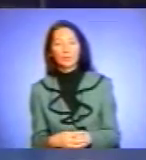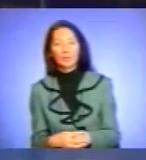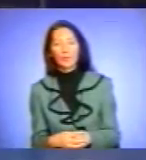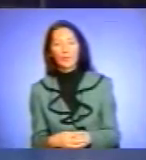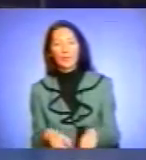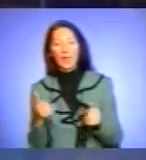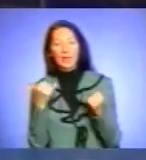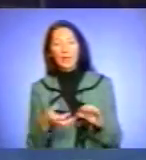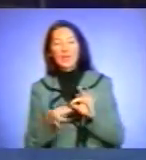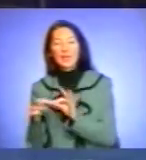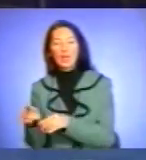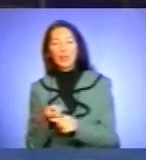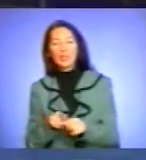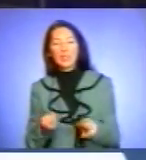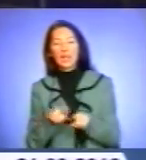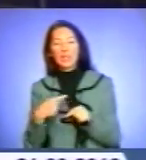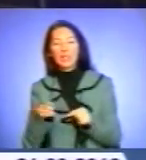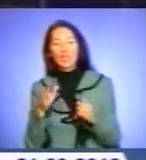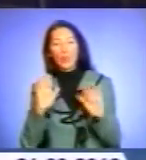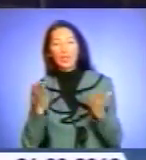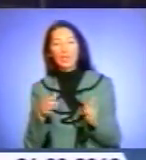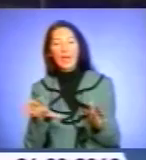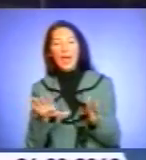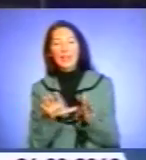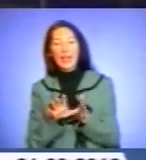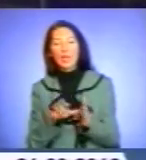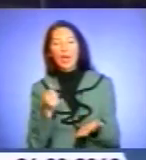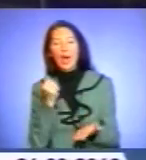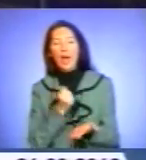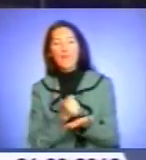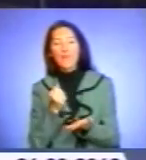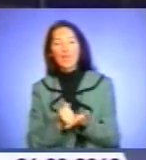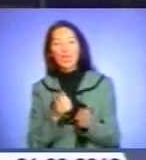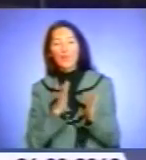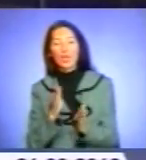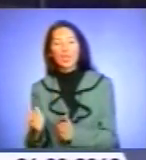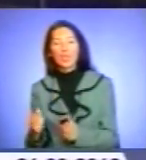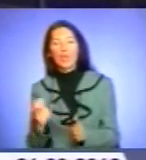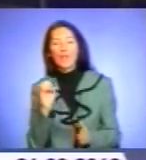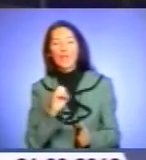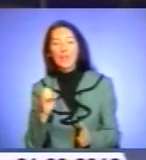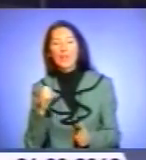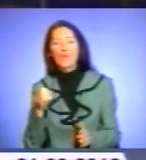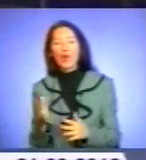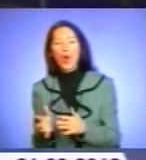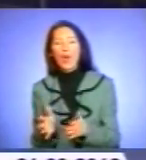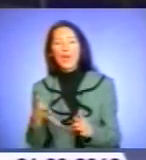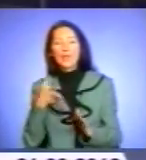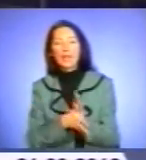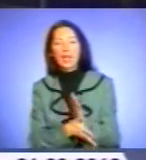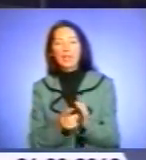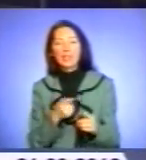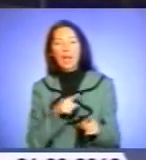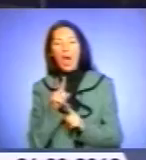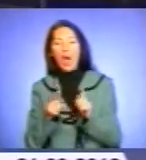А тепер детально про ці та інші події. Енергетика, візовий режим та євроінтеграція – ці та багато інших питань обговорив